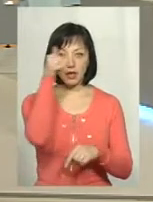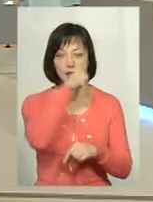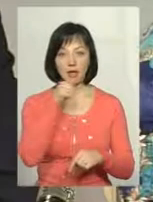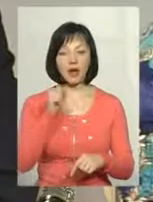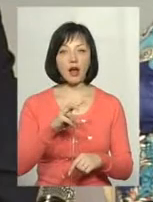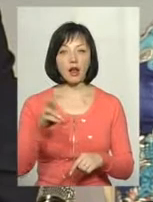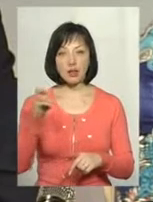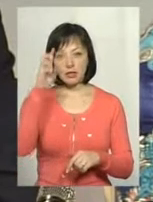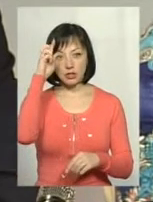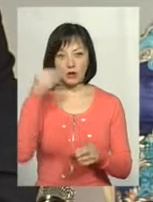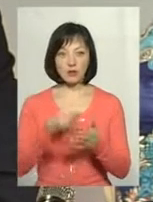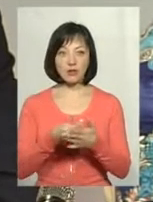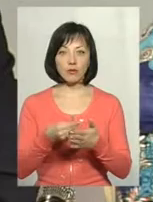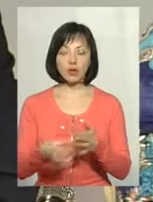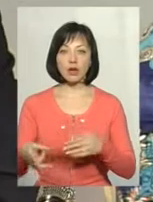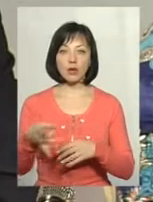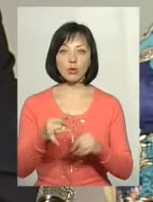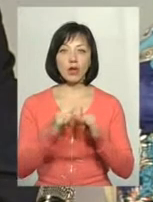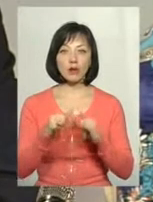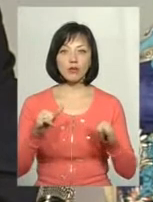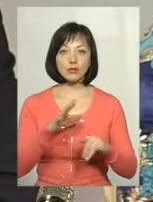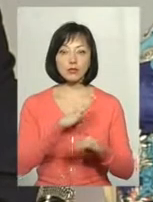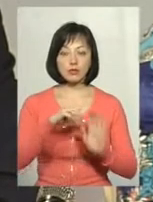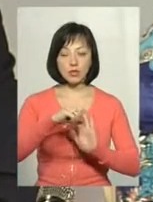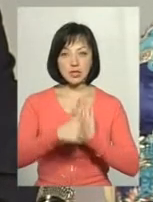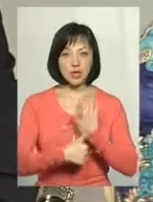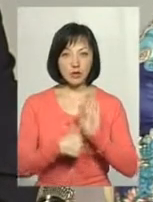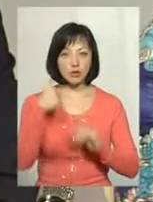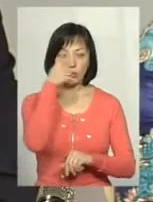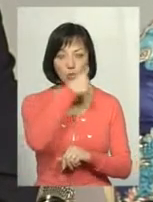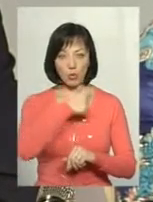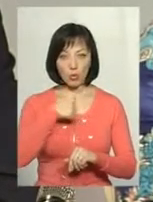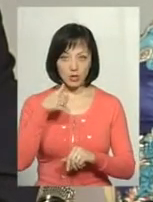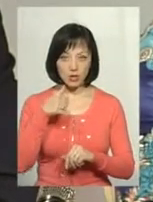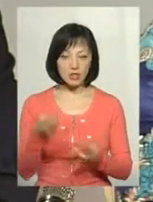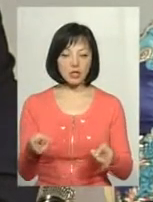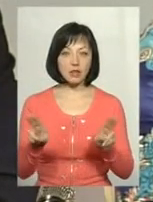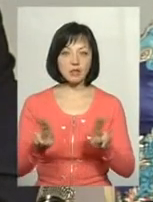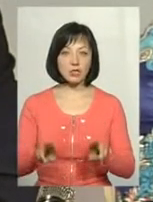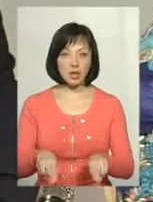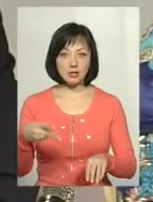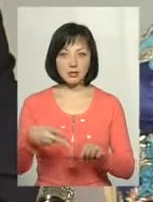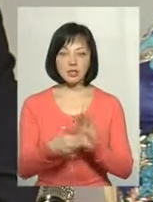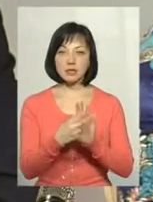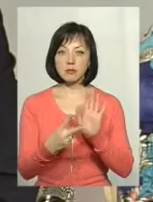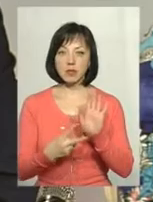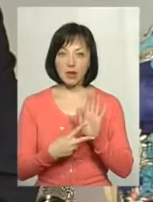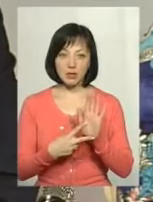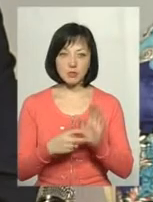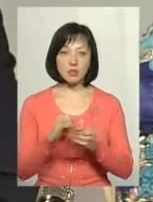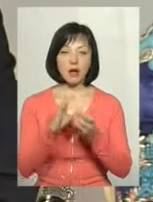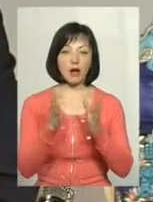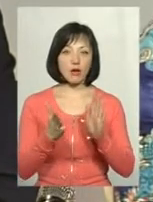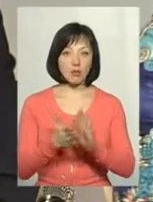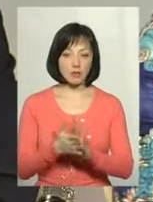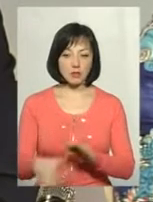Але Державний фонд регіонального розвитку, який був у 2016 році, він залишається в 2017 році. Загальний